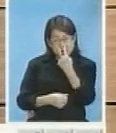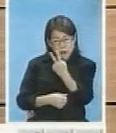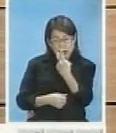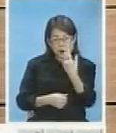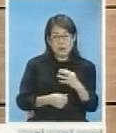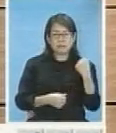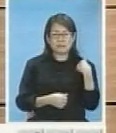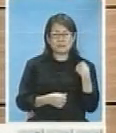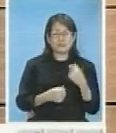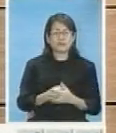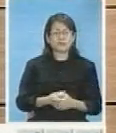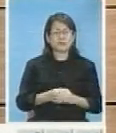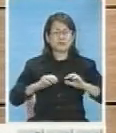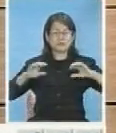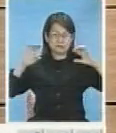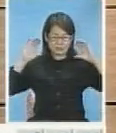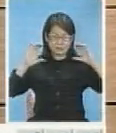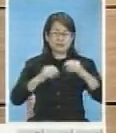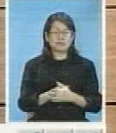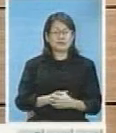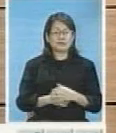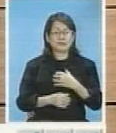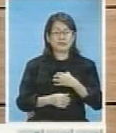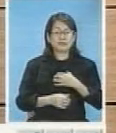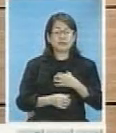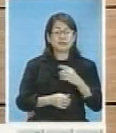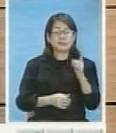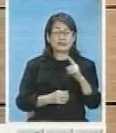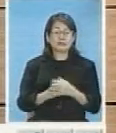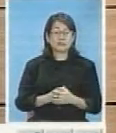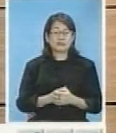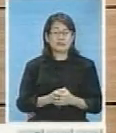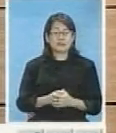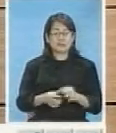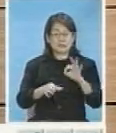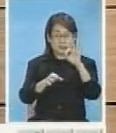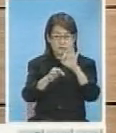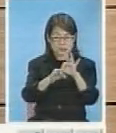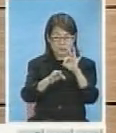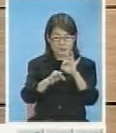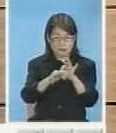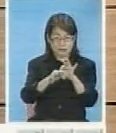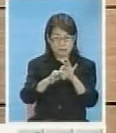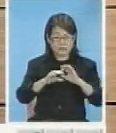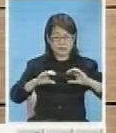ครับรัฐบาลกระทำการท้าทายความเชื่อมั่นของสถาบันการเงินของรัฐเป็นอย่าง